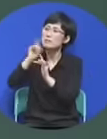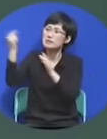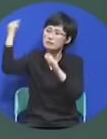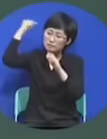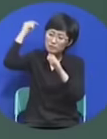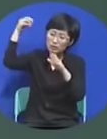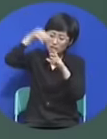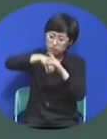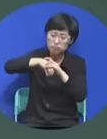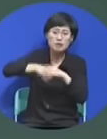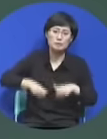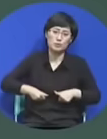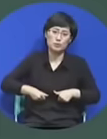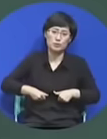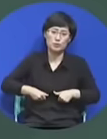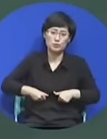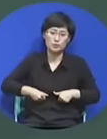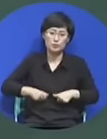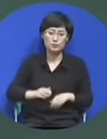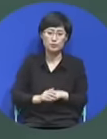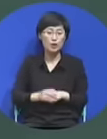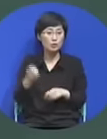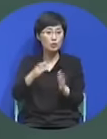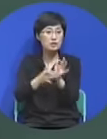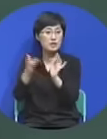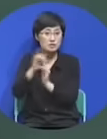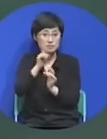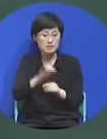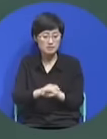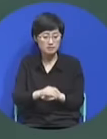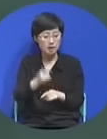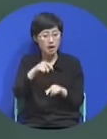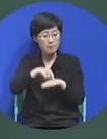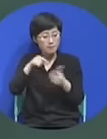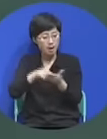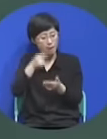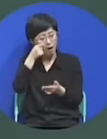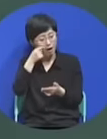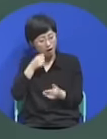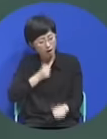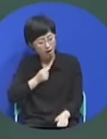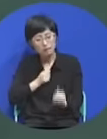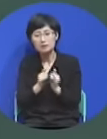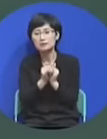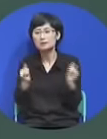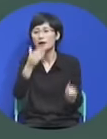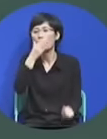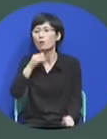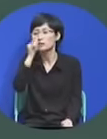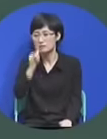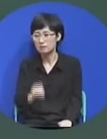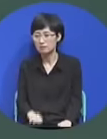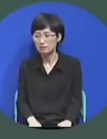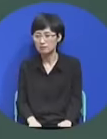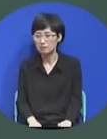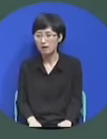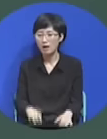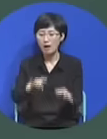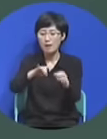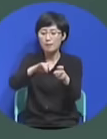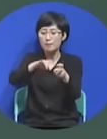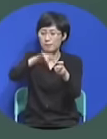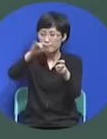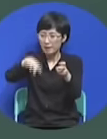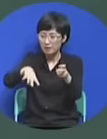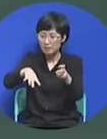예수님이 말씀하셨어요. 是耶稣亲口讲. 애통하는 자가 복이 있다. 说哀痛的人有福. 그게 지금 마태복음 5장